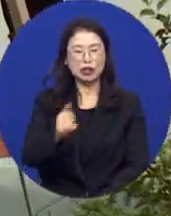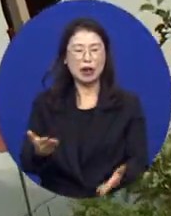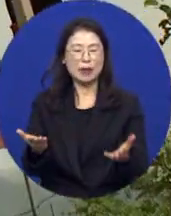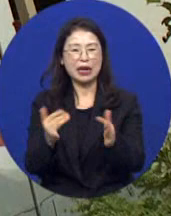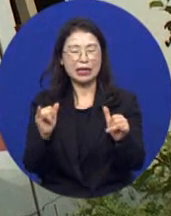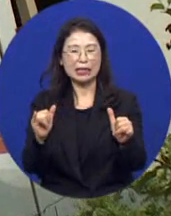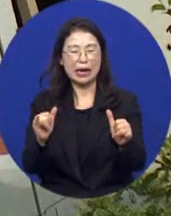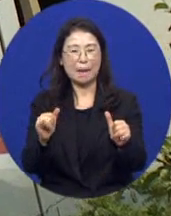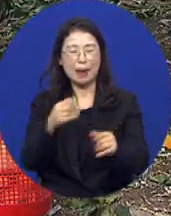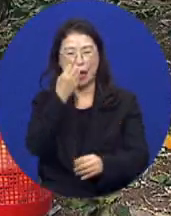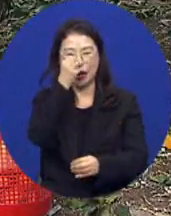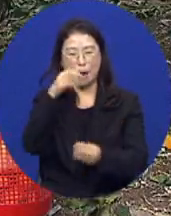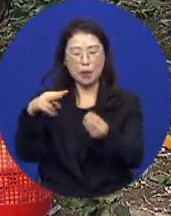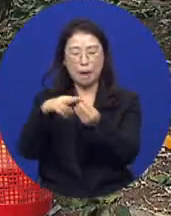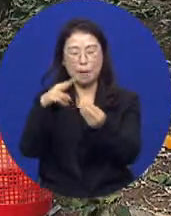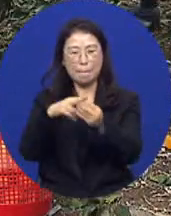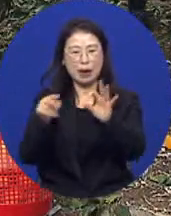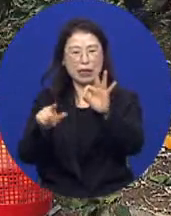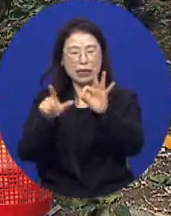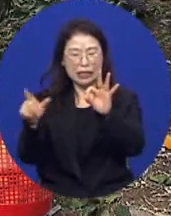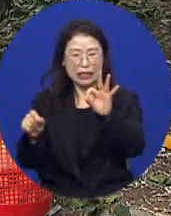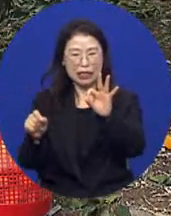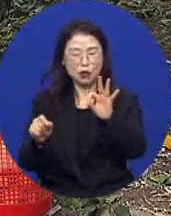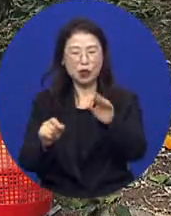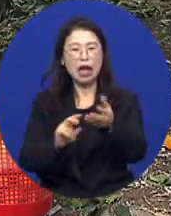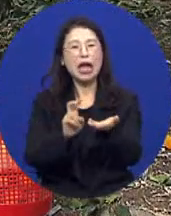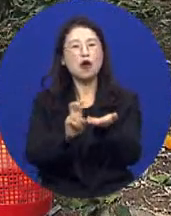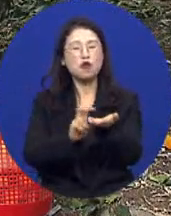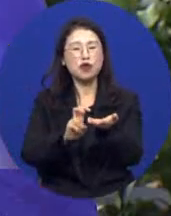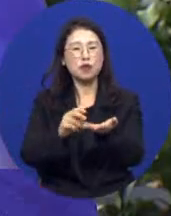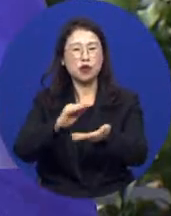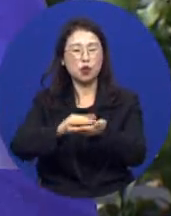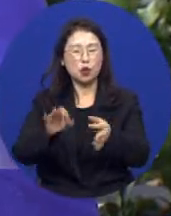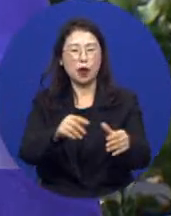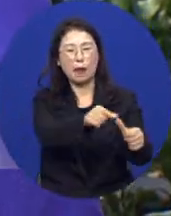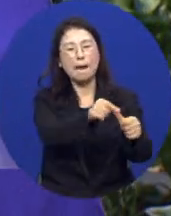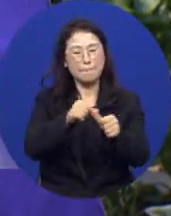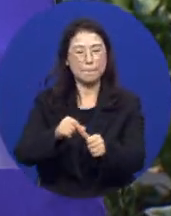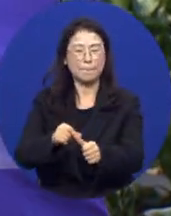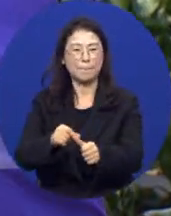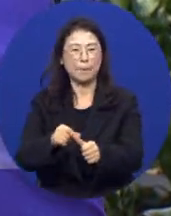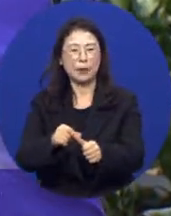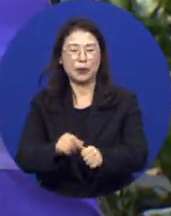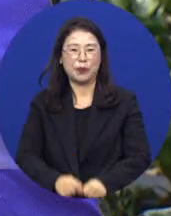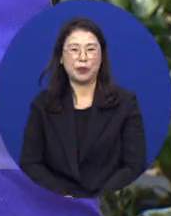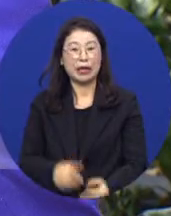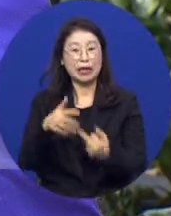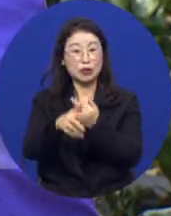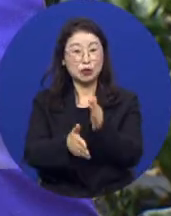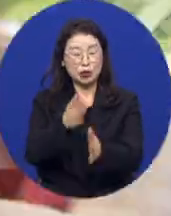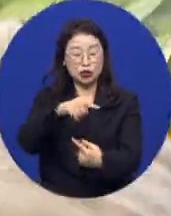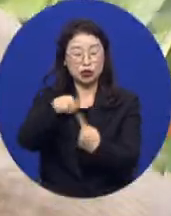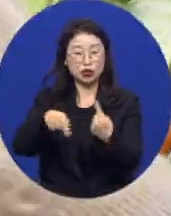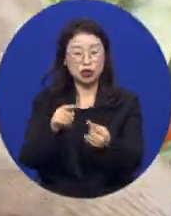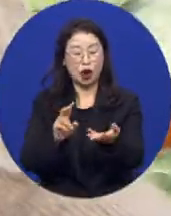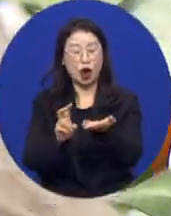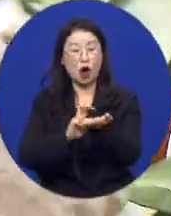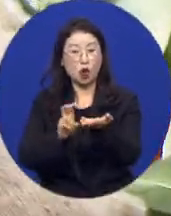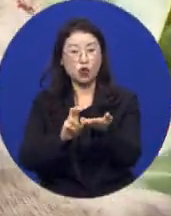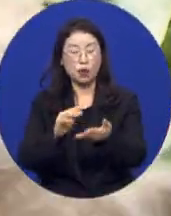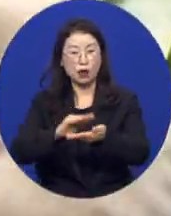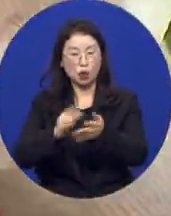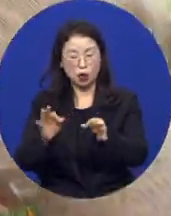노동자를 감귤 수확철인 10월에 위민호 기업에 배치한다고 밝혔습니다. 서귀포시는 운영 주체인 위미